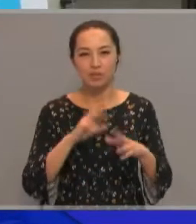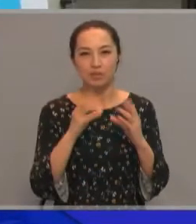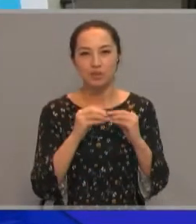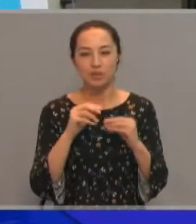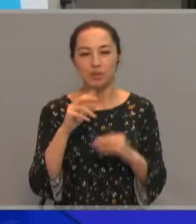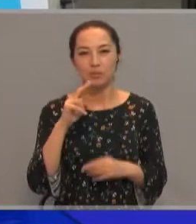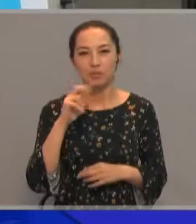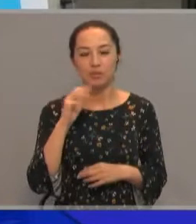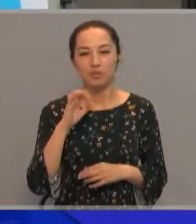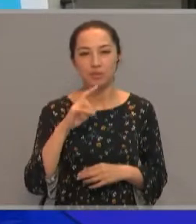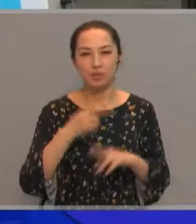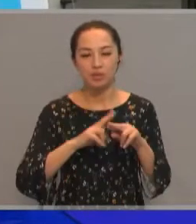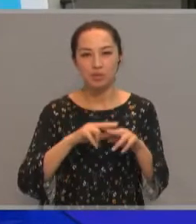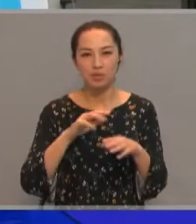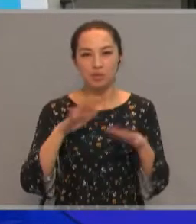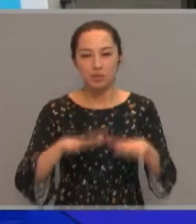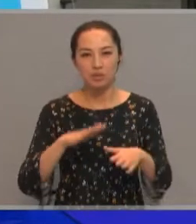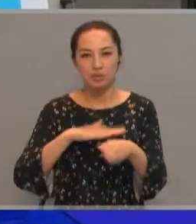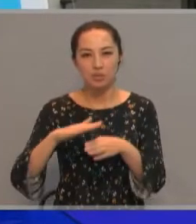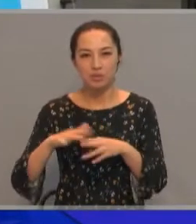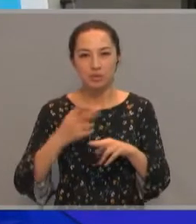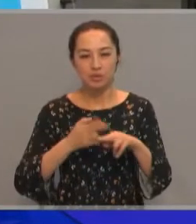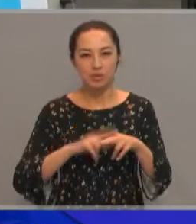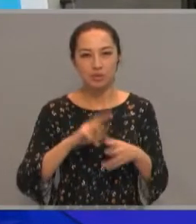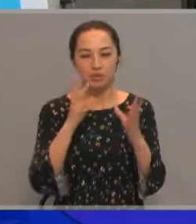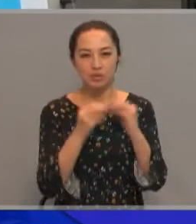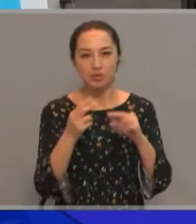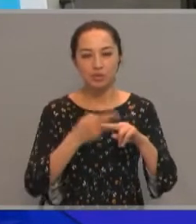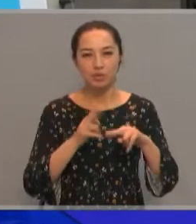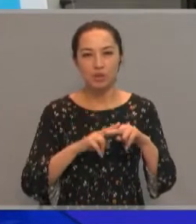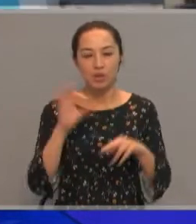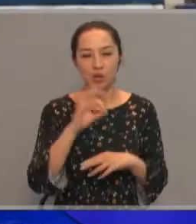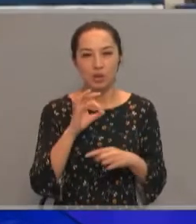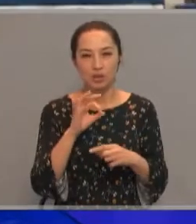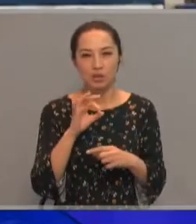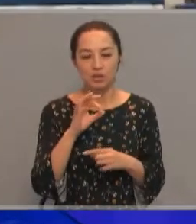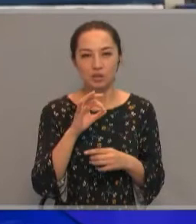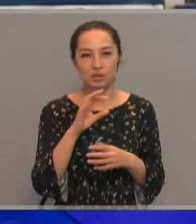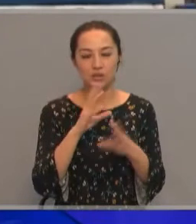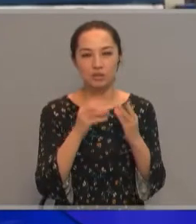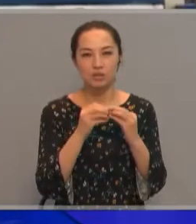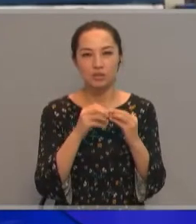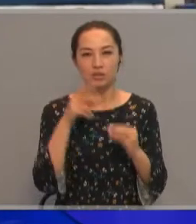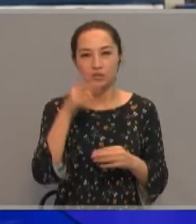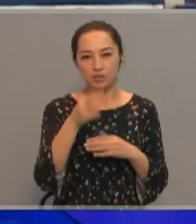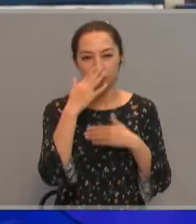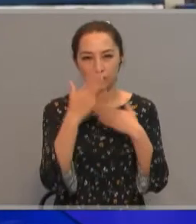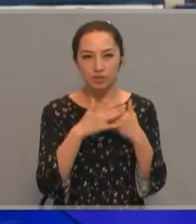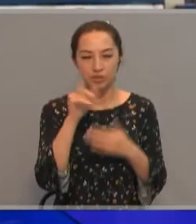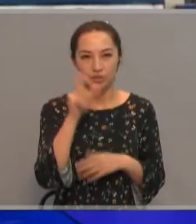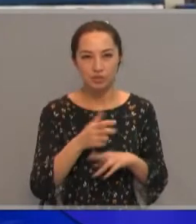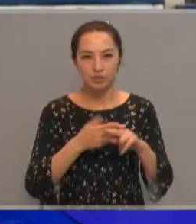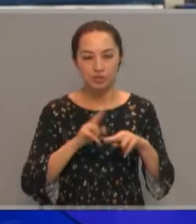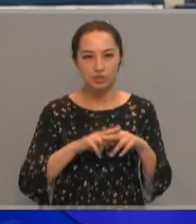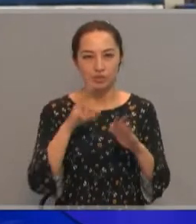случай паводка от органов местной исполнительной власти и ДЧС противостоять стихии готовы более 2000 человек.